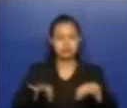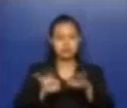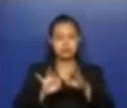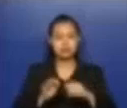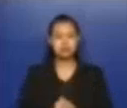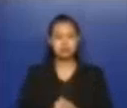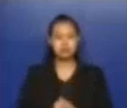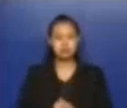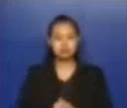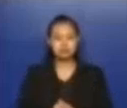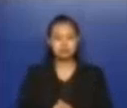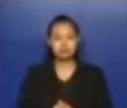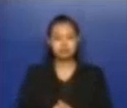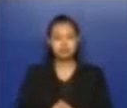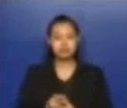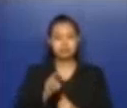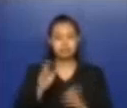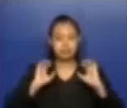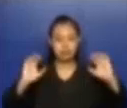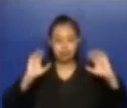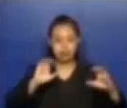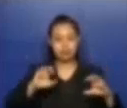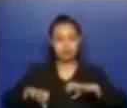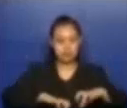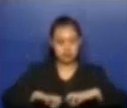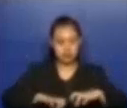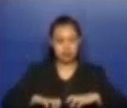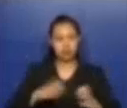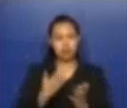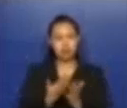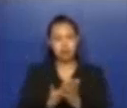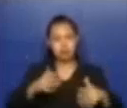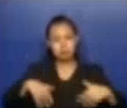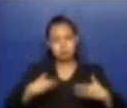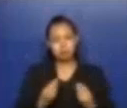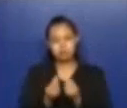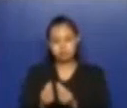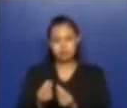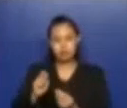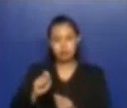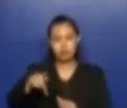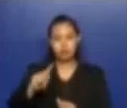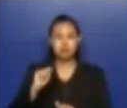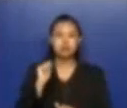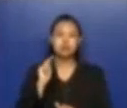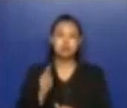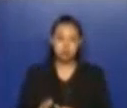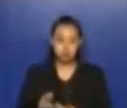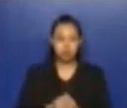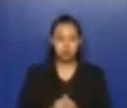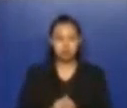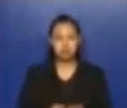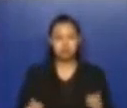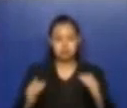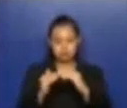ก็คือว่ารัฐบาลจะต้องจัดสรรรายได้ให้แก่องค์กรปกครองส่วนท้องถิ่นเทียบกับราย